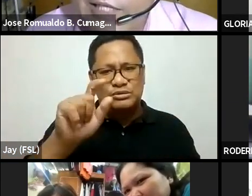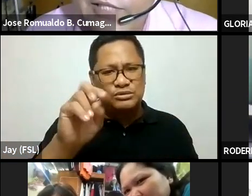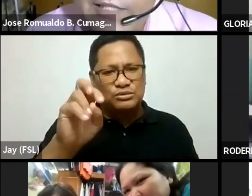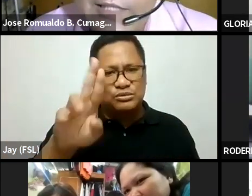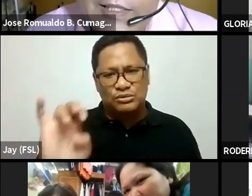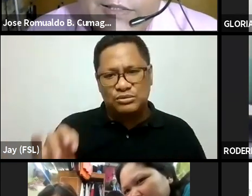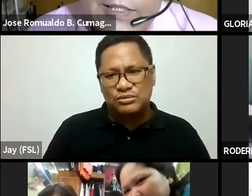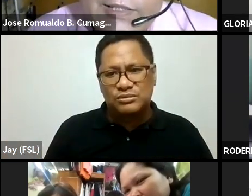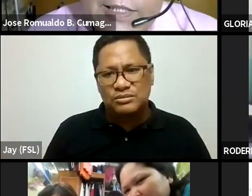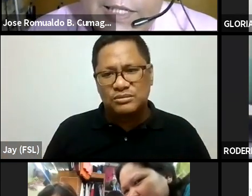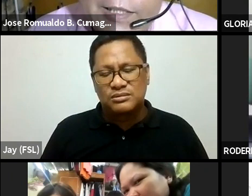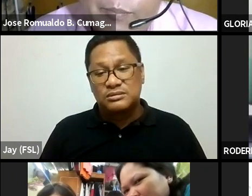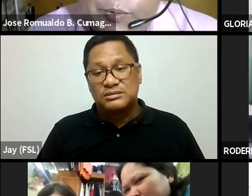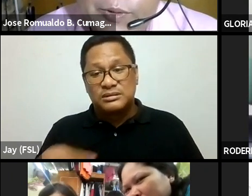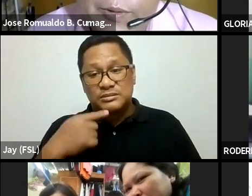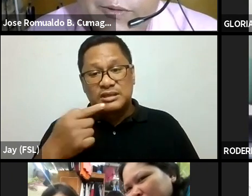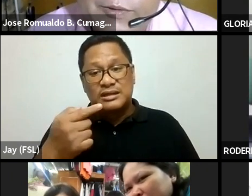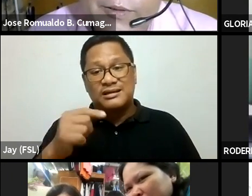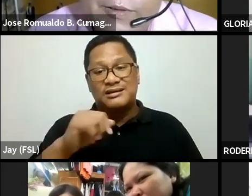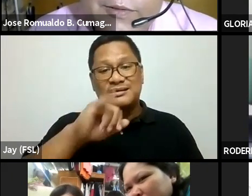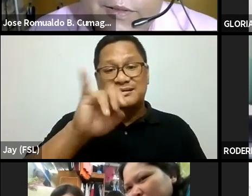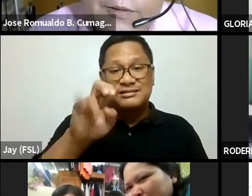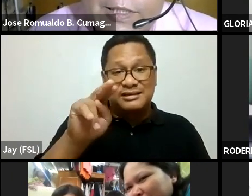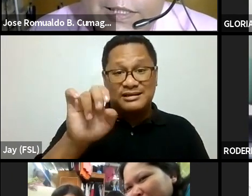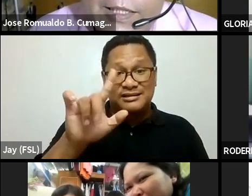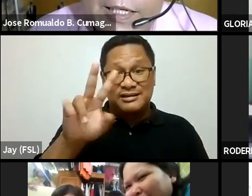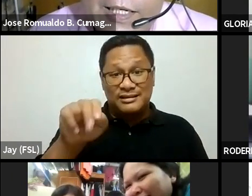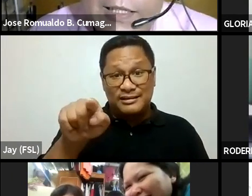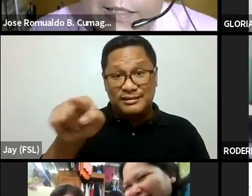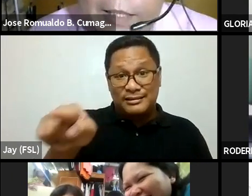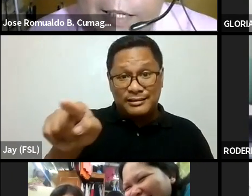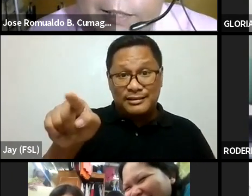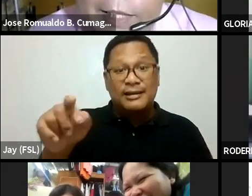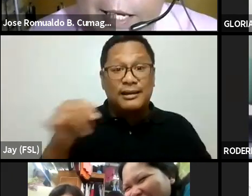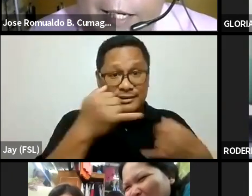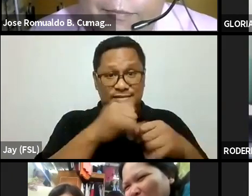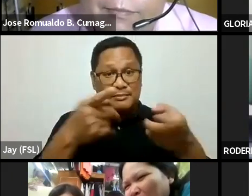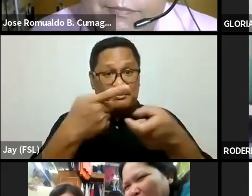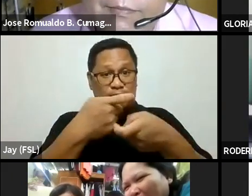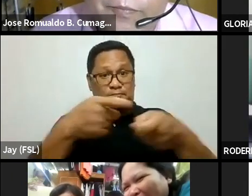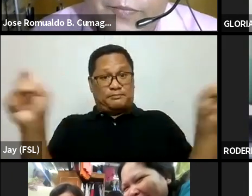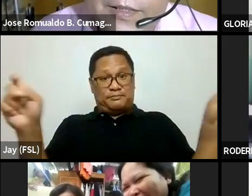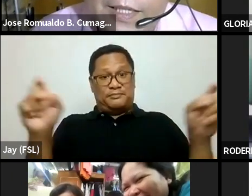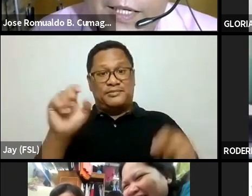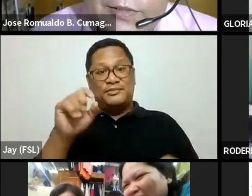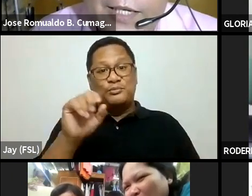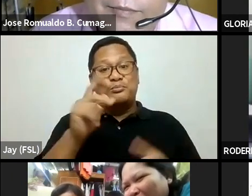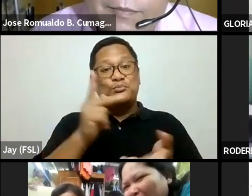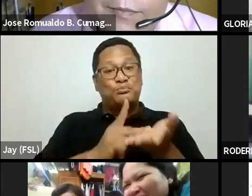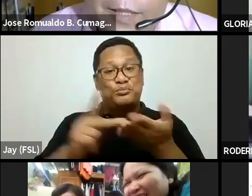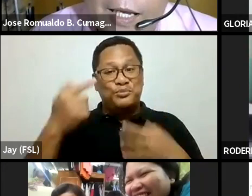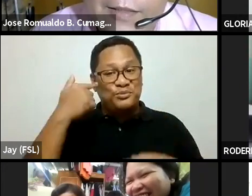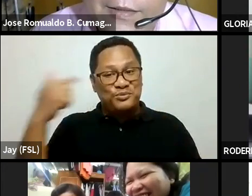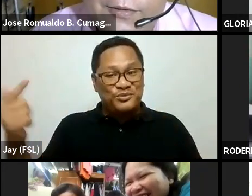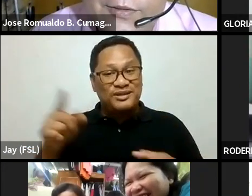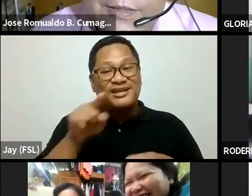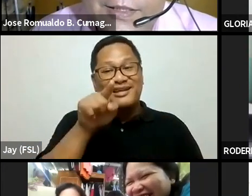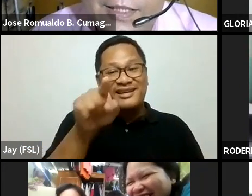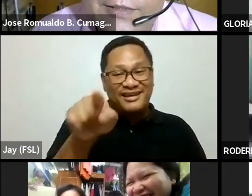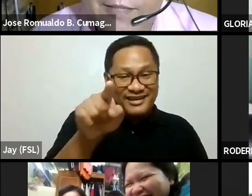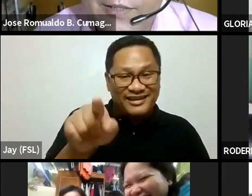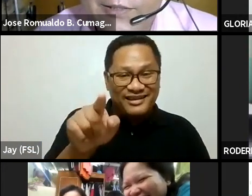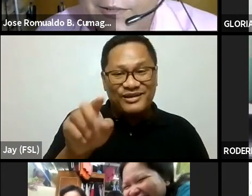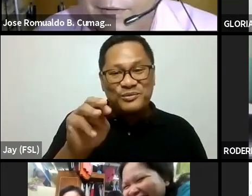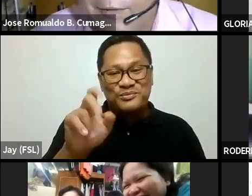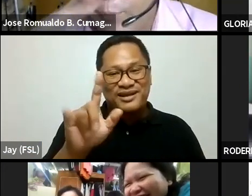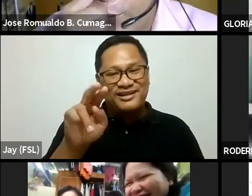So, yung kay Jeneline kasi, sinlaki ng pure gold. So, yung sa'yo, sinlaki ng SM. Oh, wow. SM. Ha?